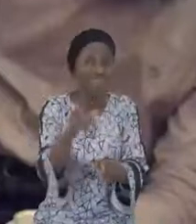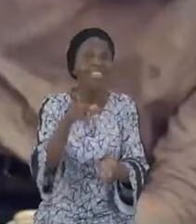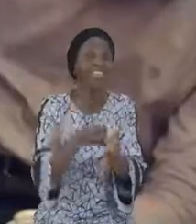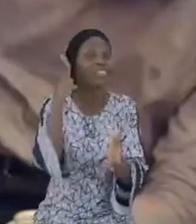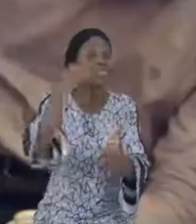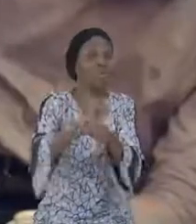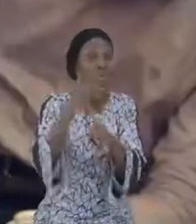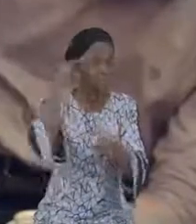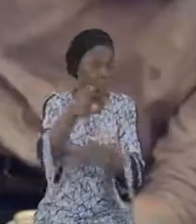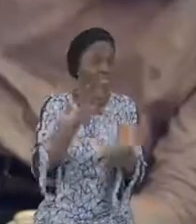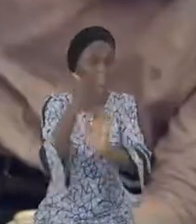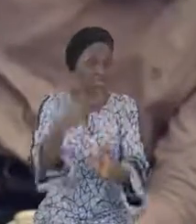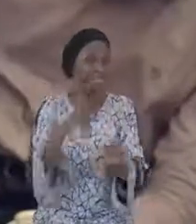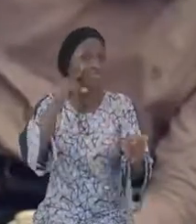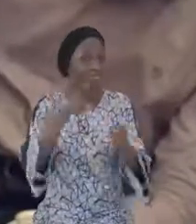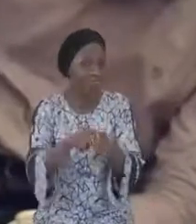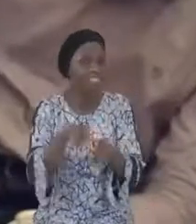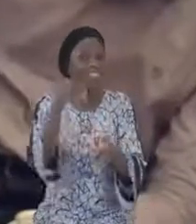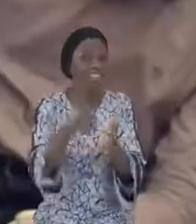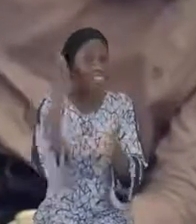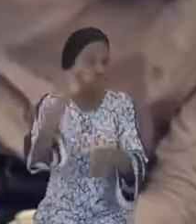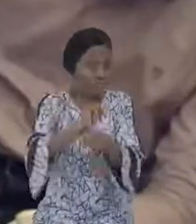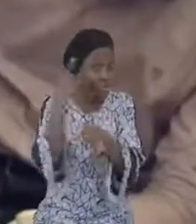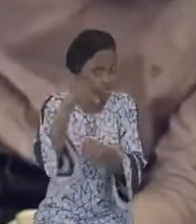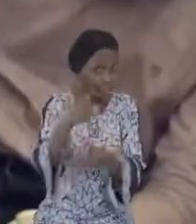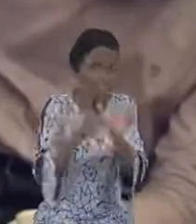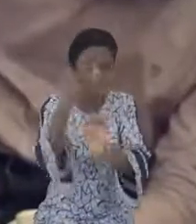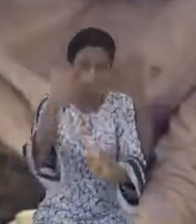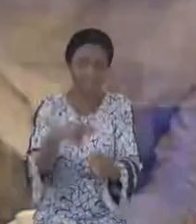Sœur, je dis que ça va marcher.